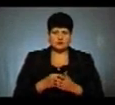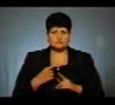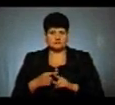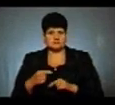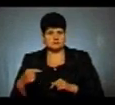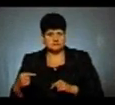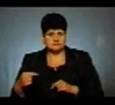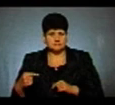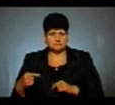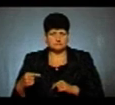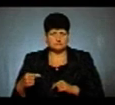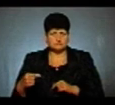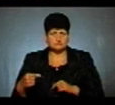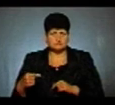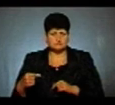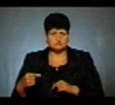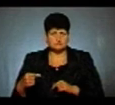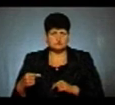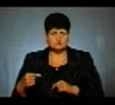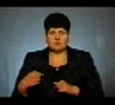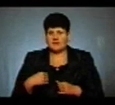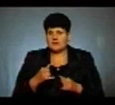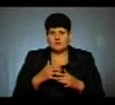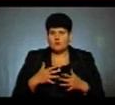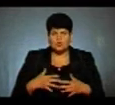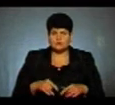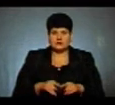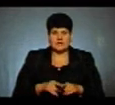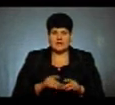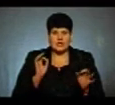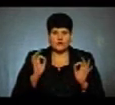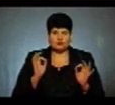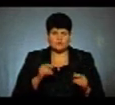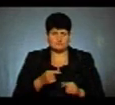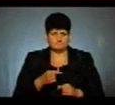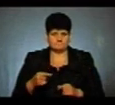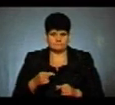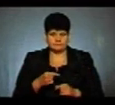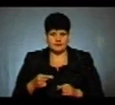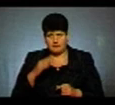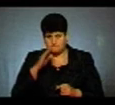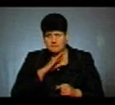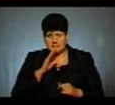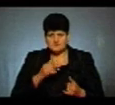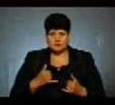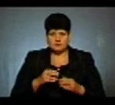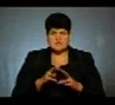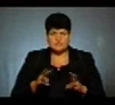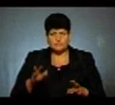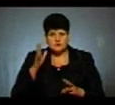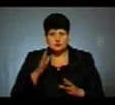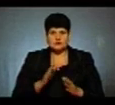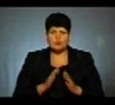противники. Власне, ми не можемо також і не озвучити противників. Деякі батьки звернулися до Міністерства освіти з